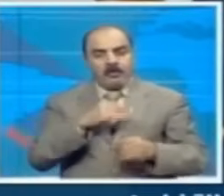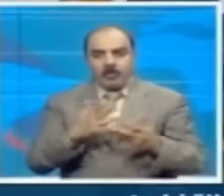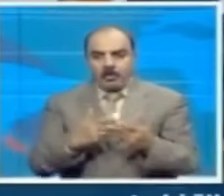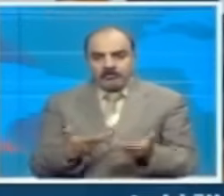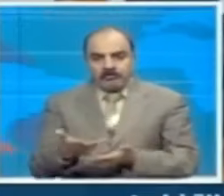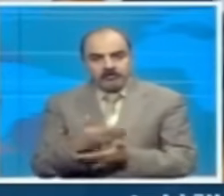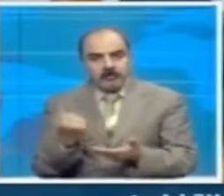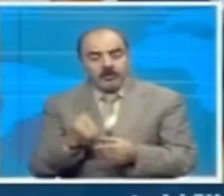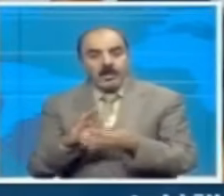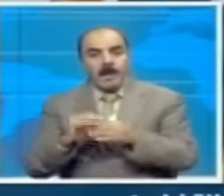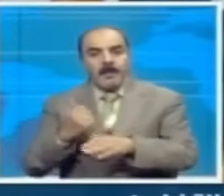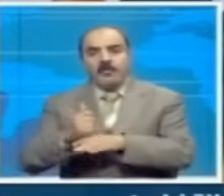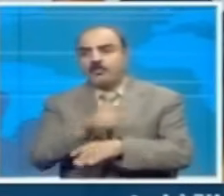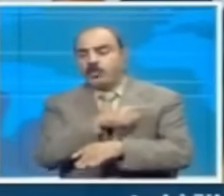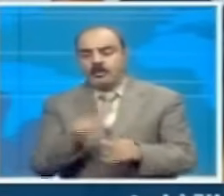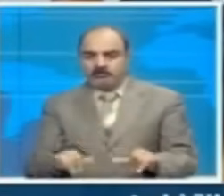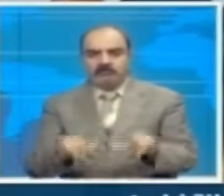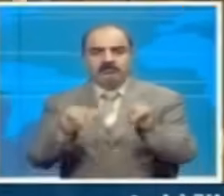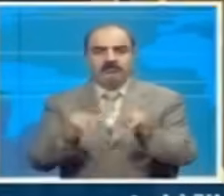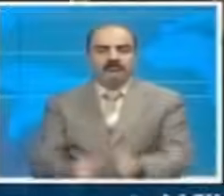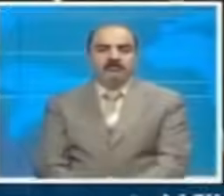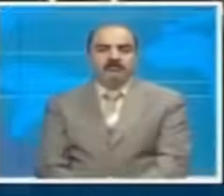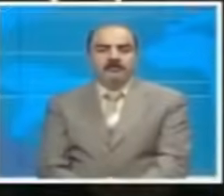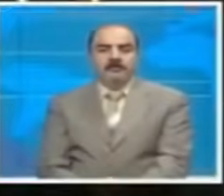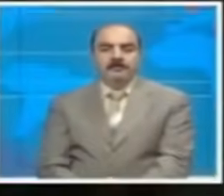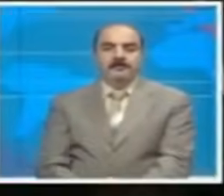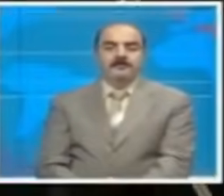الاجتماعية لبرامج العمل الأهلي.